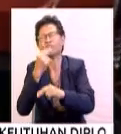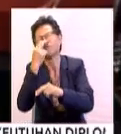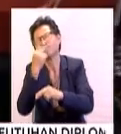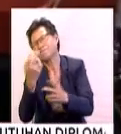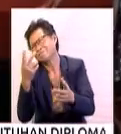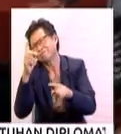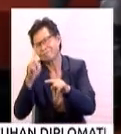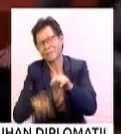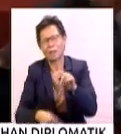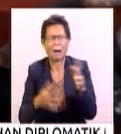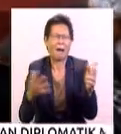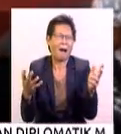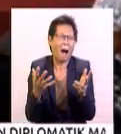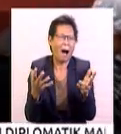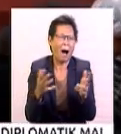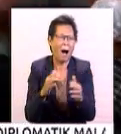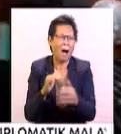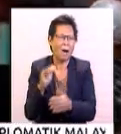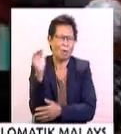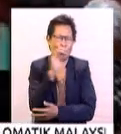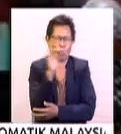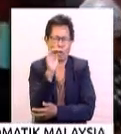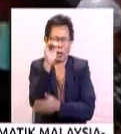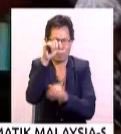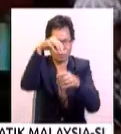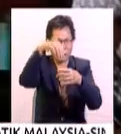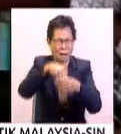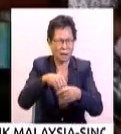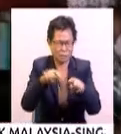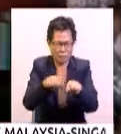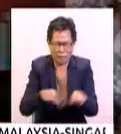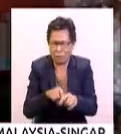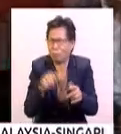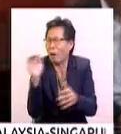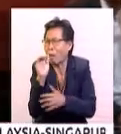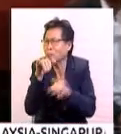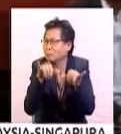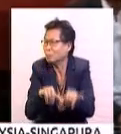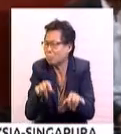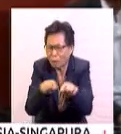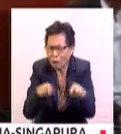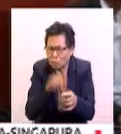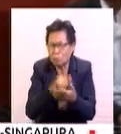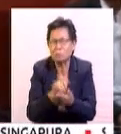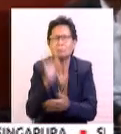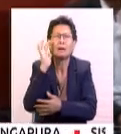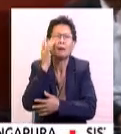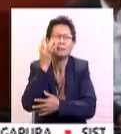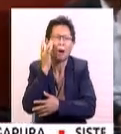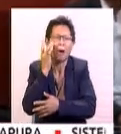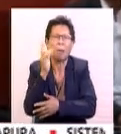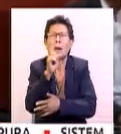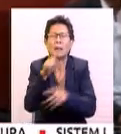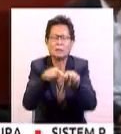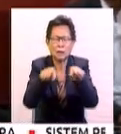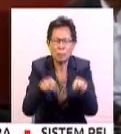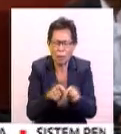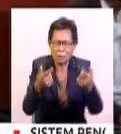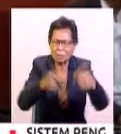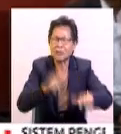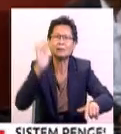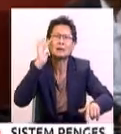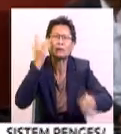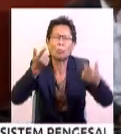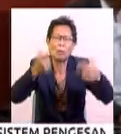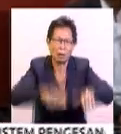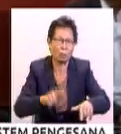tidak boleh dibayangkan bagaimana haiwan tersebut boleh berada di tempat berkenaan. Bagaimanapun tidak dapat dipastikan di mana lokasi kejadian itu